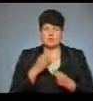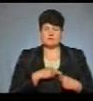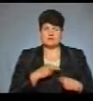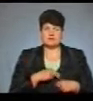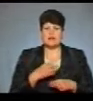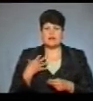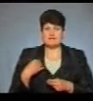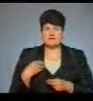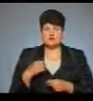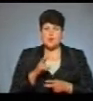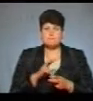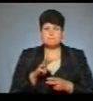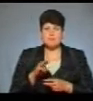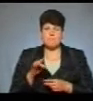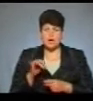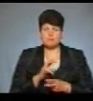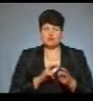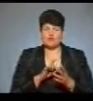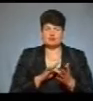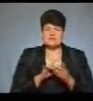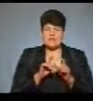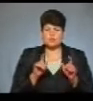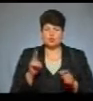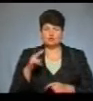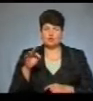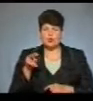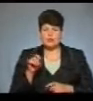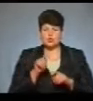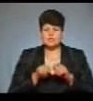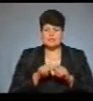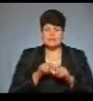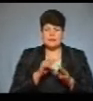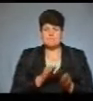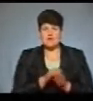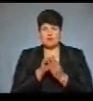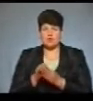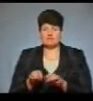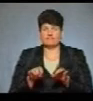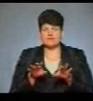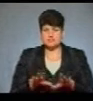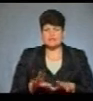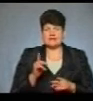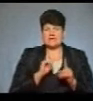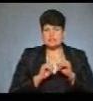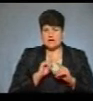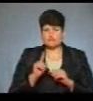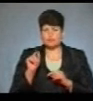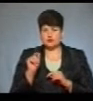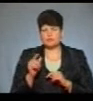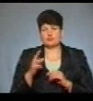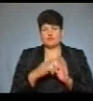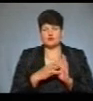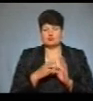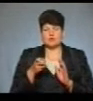Львівського меморіально-пошукового центру «Доля». Дослідити та перепоховати знайдені останки вирішили на нараді в понеділок, 8 липня, у Чорткові. Краєзнавці